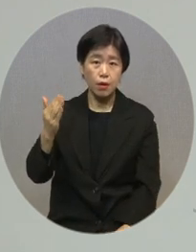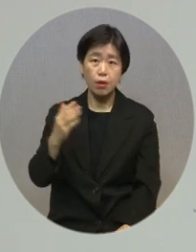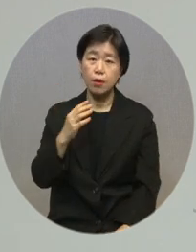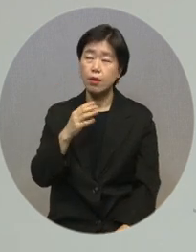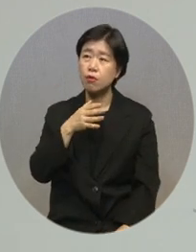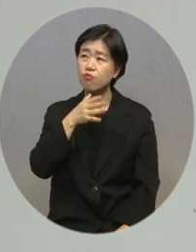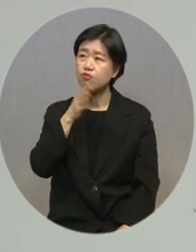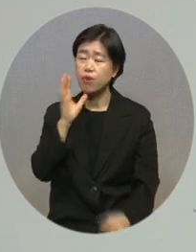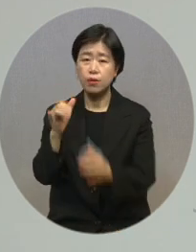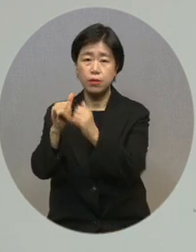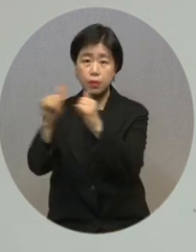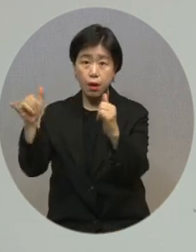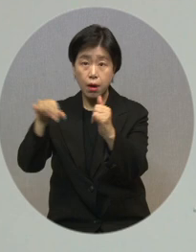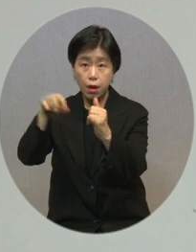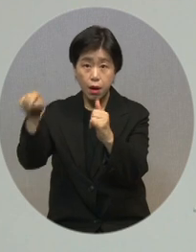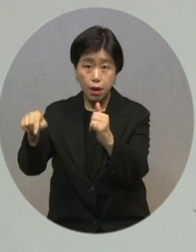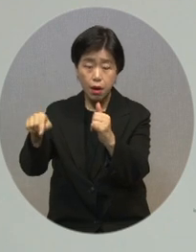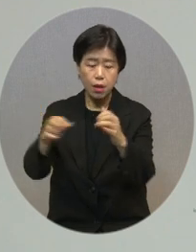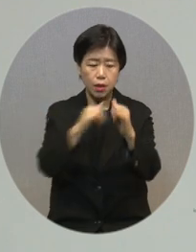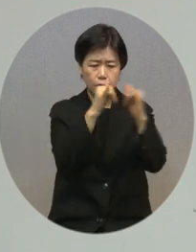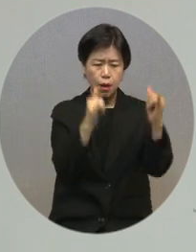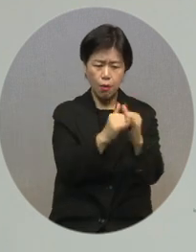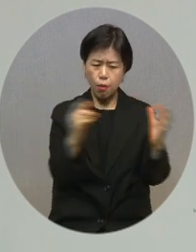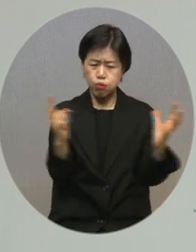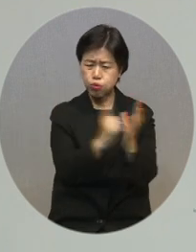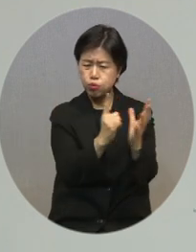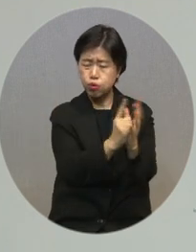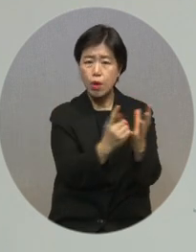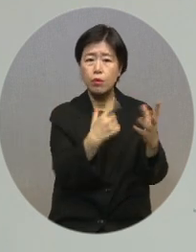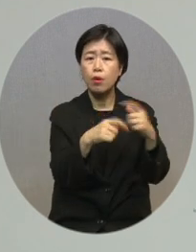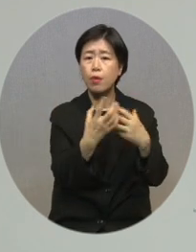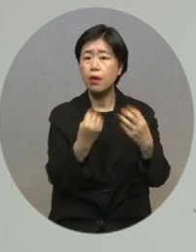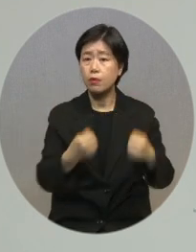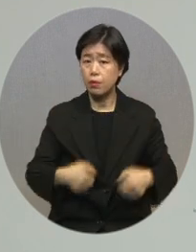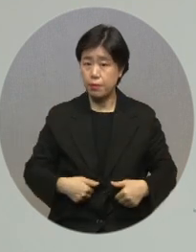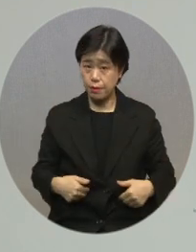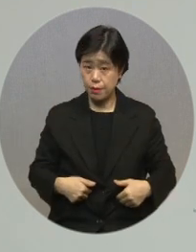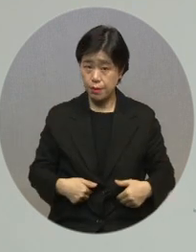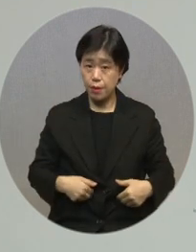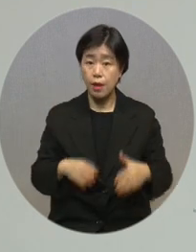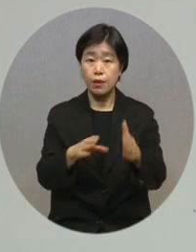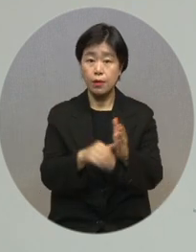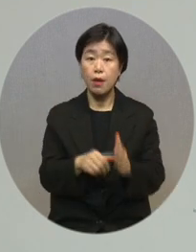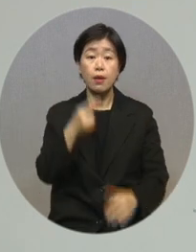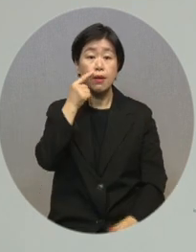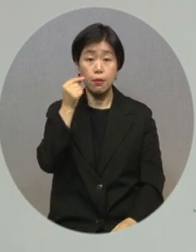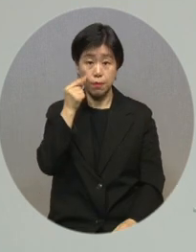더 노동시장에서 많은 일을 해야 되는 그런 상황이 됐습니다. 그렇죠. 네. 그렇게 되려면은 일본처럼